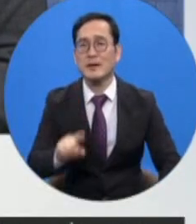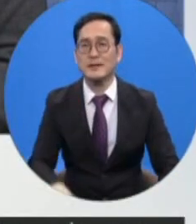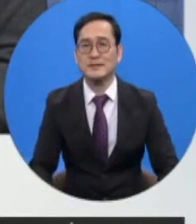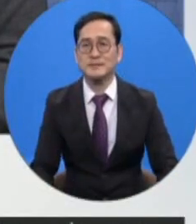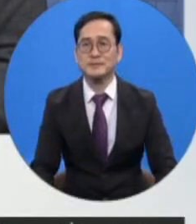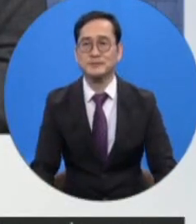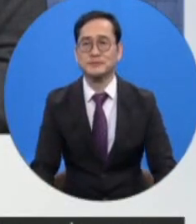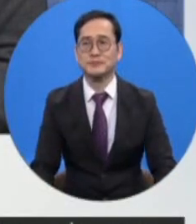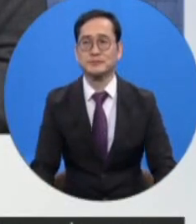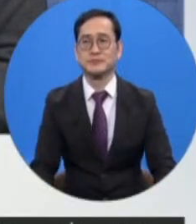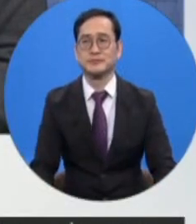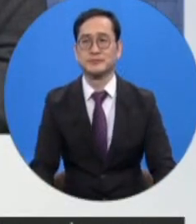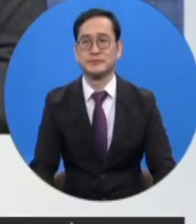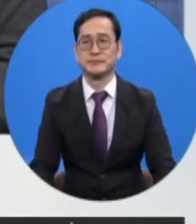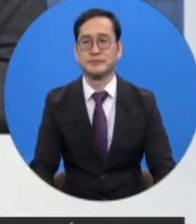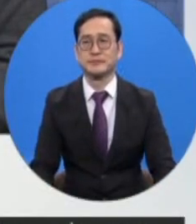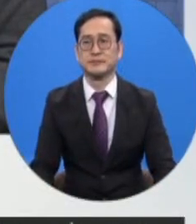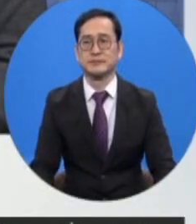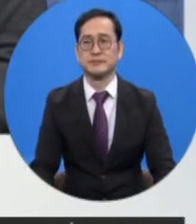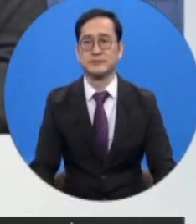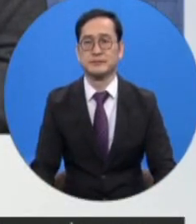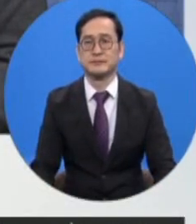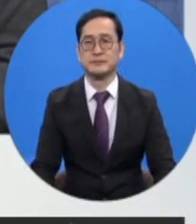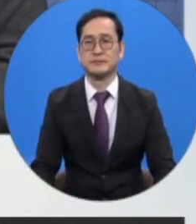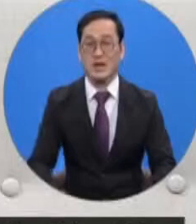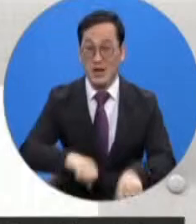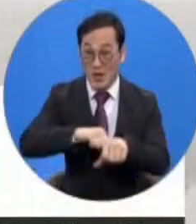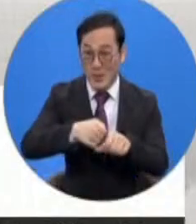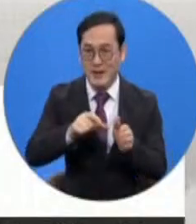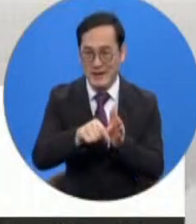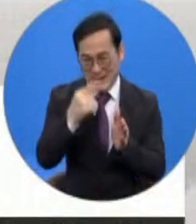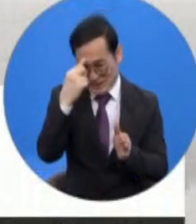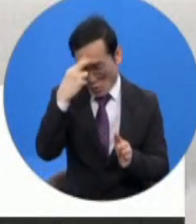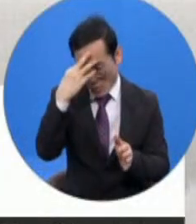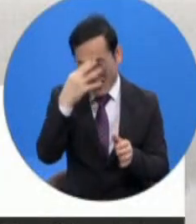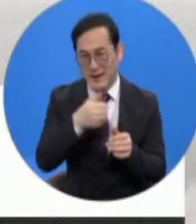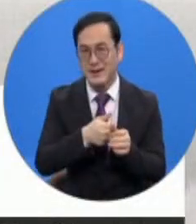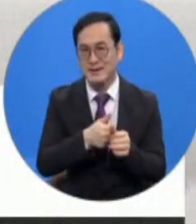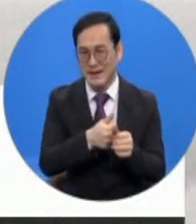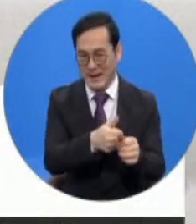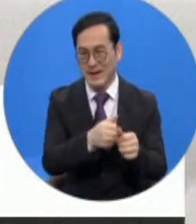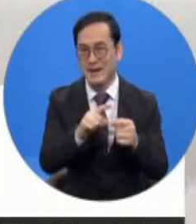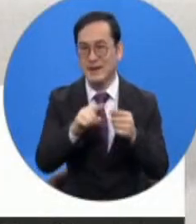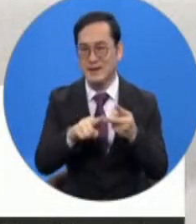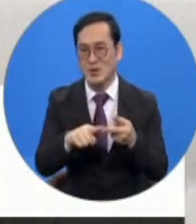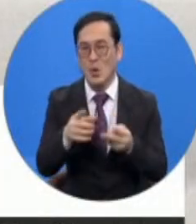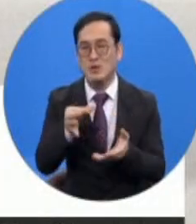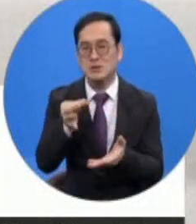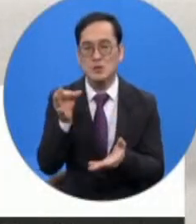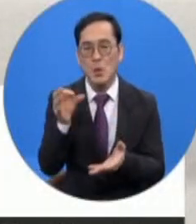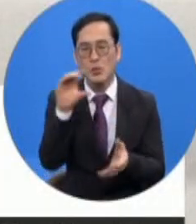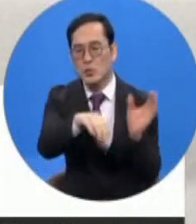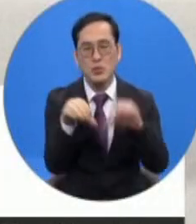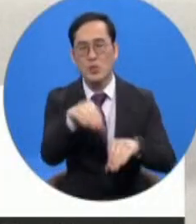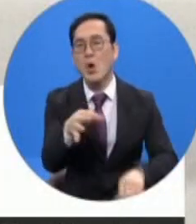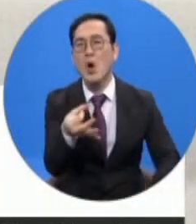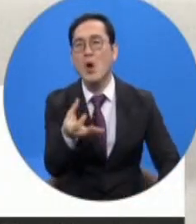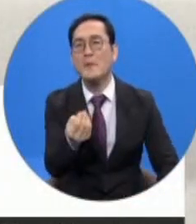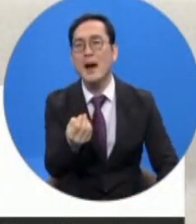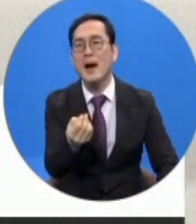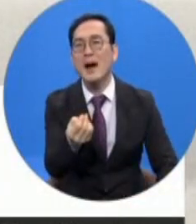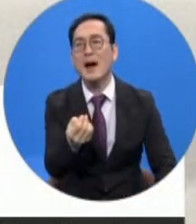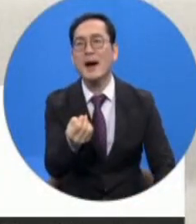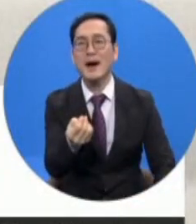크게 두 가지를 봅니다. 첫 번째는 전과가 몇 번이나 있었느냐. 두 번째는 금액이죠. 대표적인 케이스가 누구냐면 그